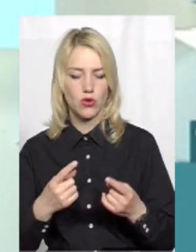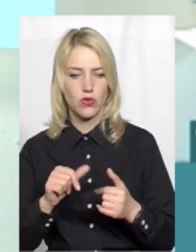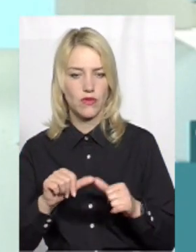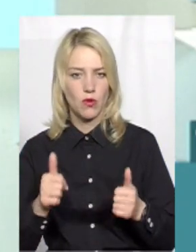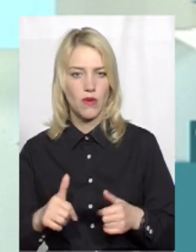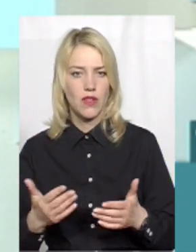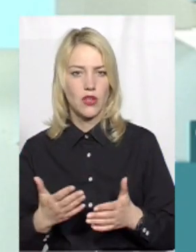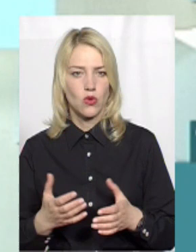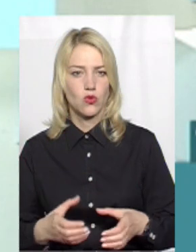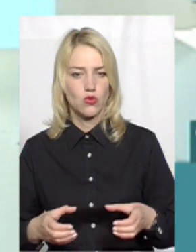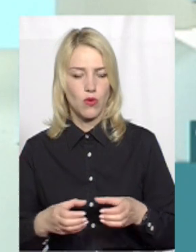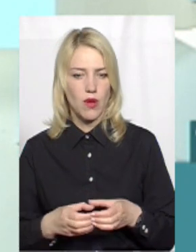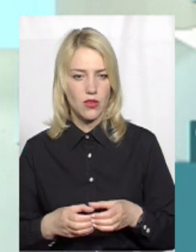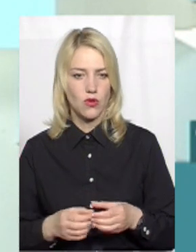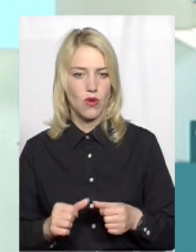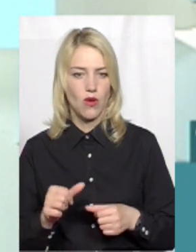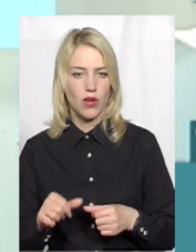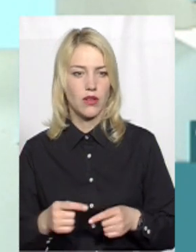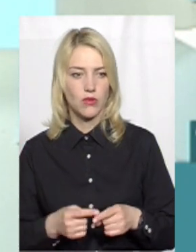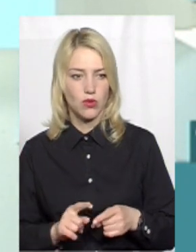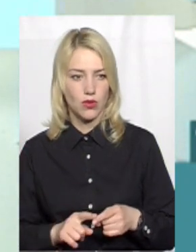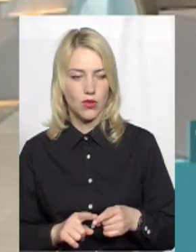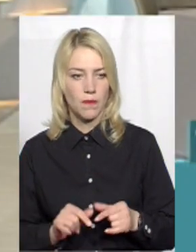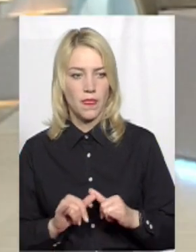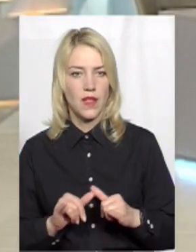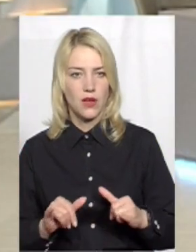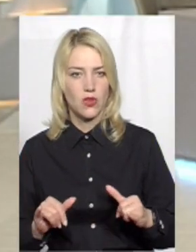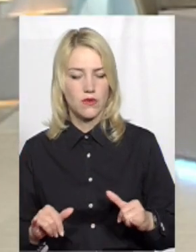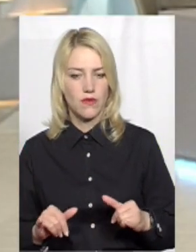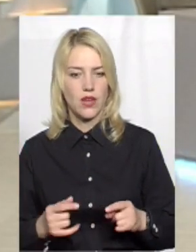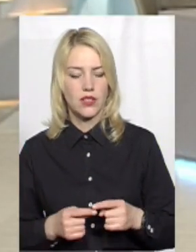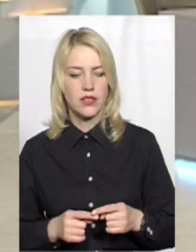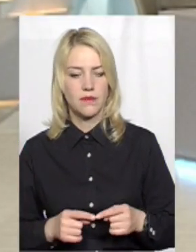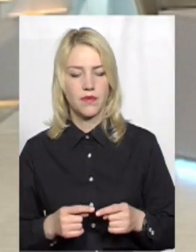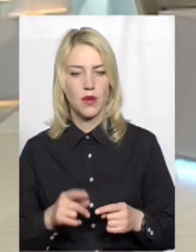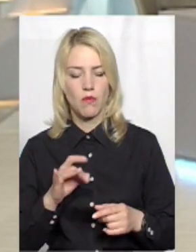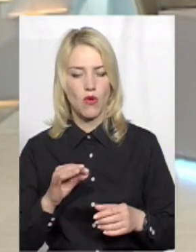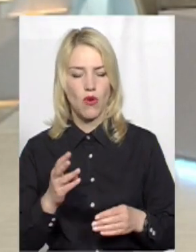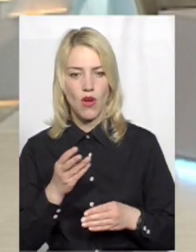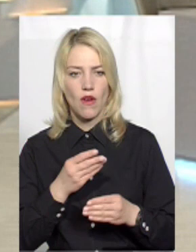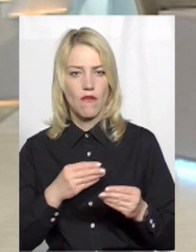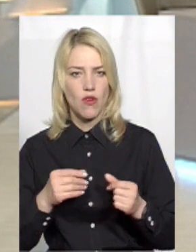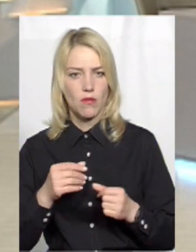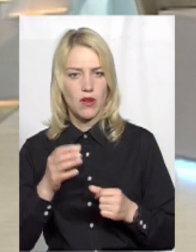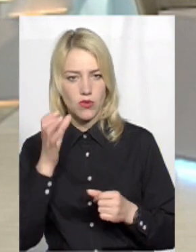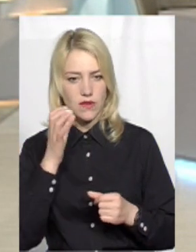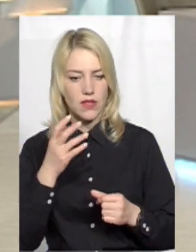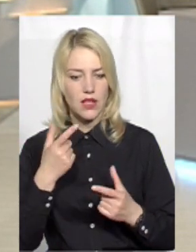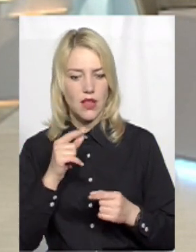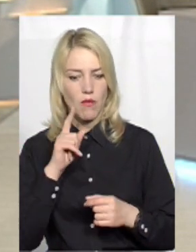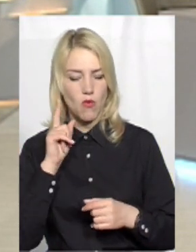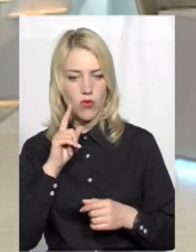певну щільнішу команду. Крім того, не забуваємо про проекти по неформальній освіті, де молодь нашого міста